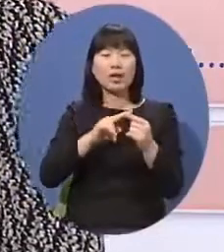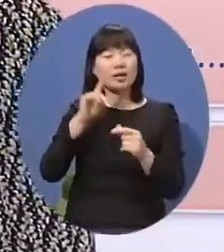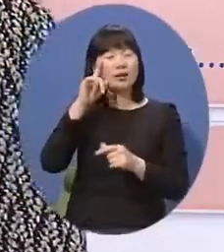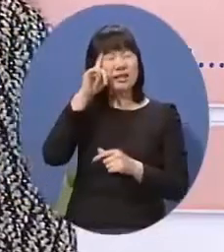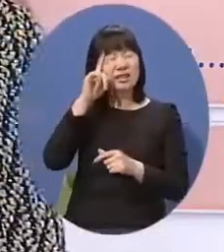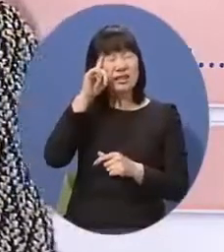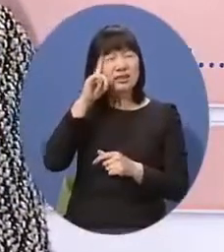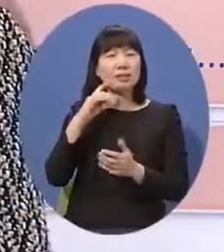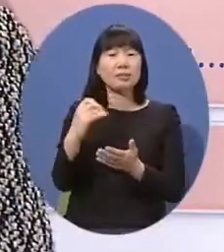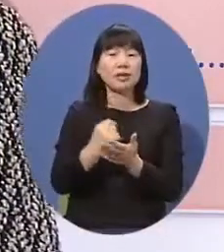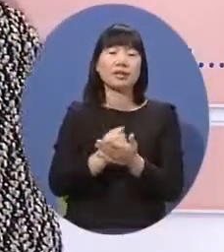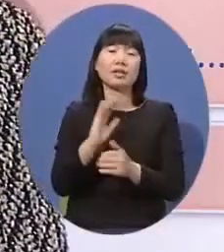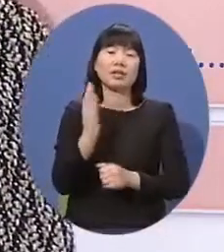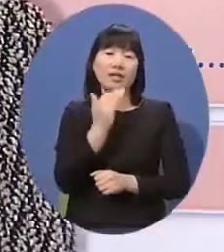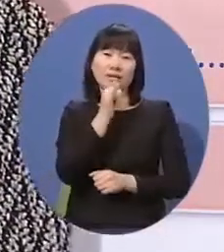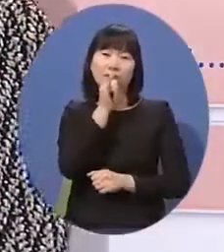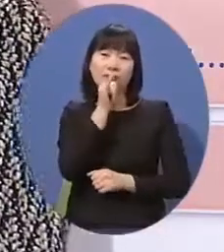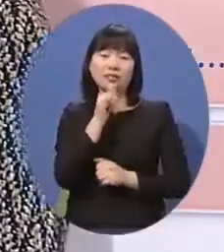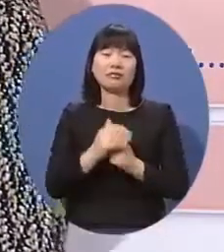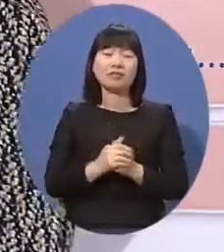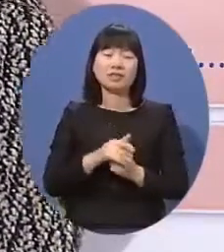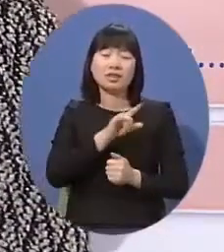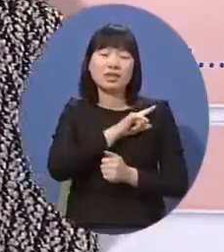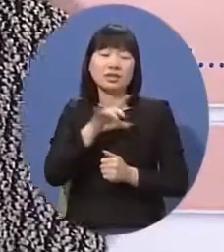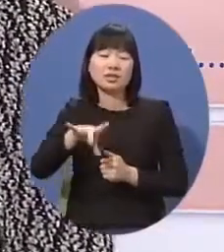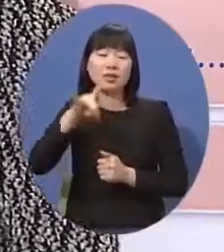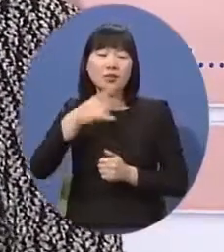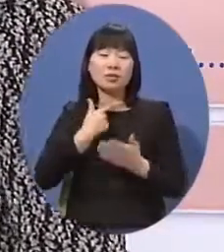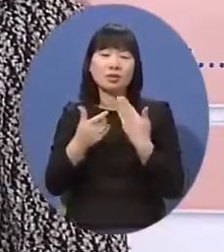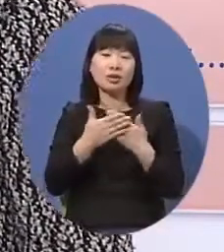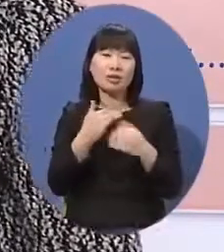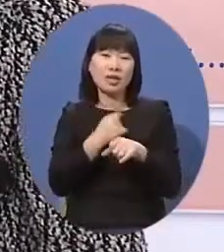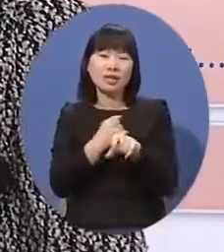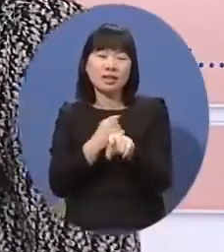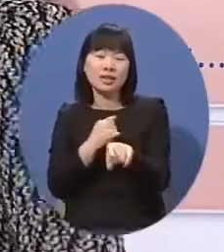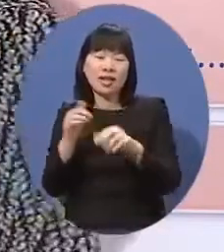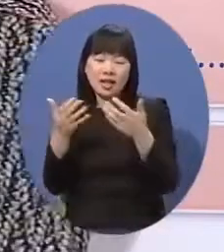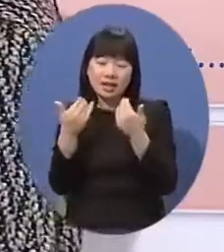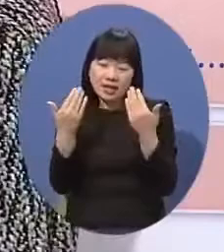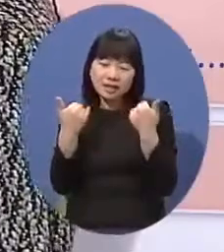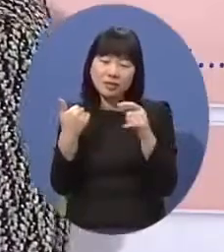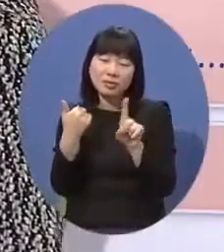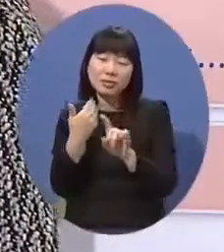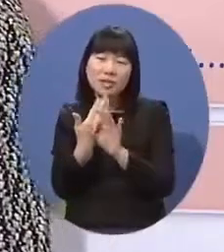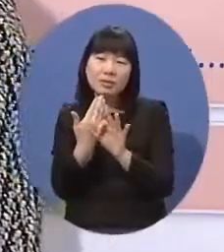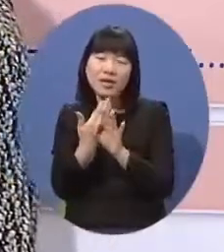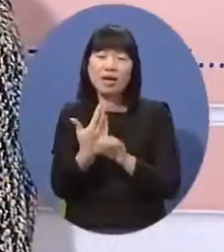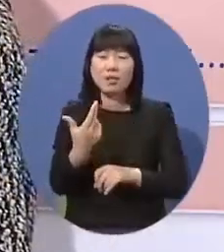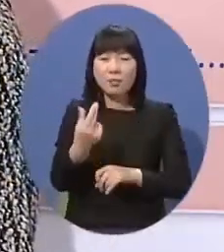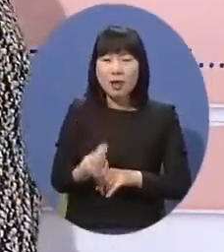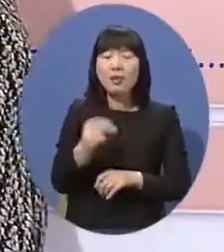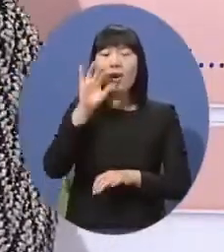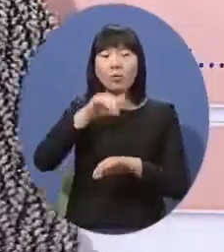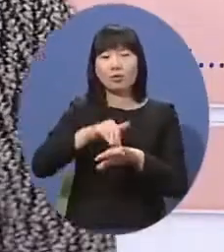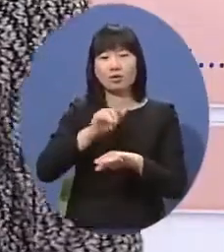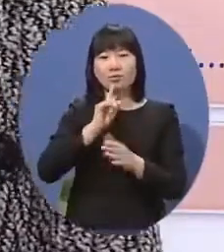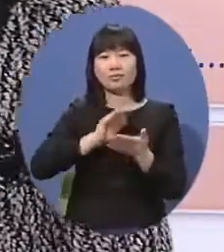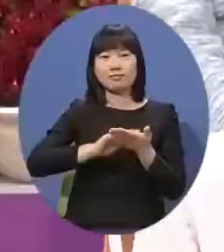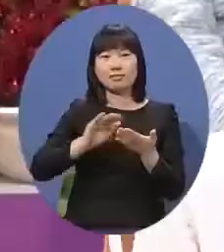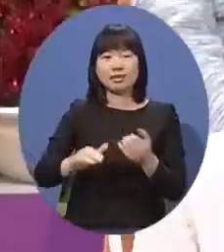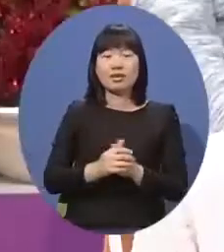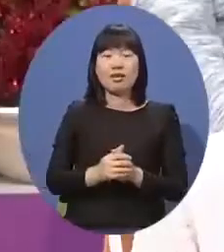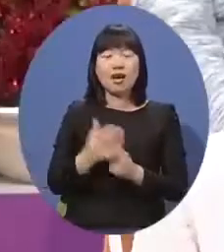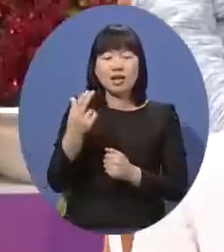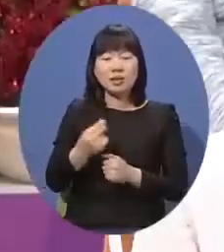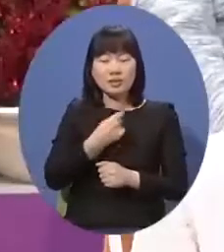짜증, 스트레스를 받게 되는 건데요. 제일 처음 경험하는 간섭이 뭐냐면은 배변 훈련이에요.